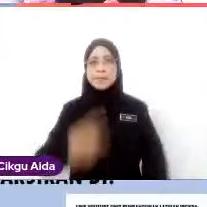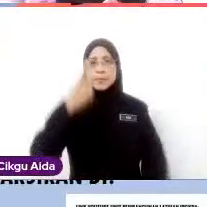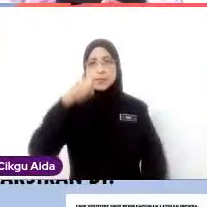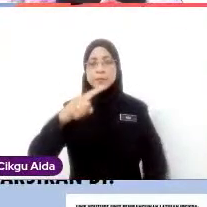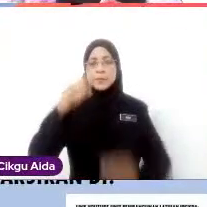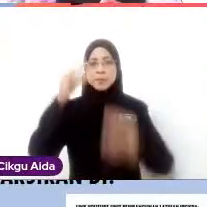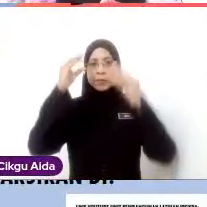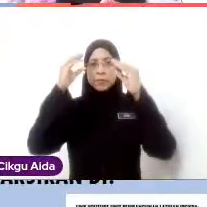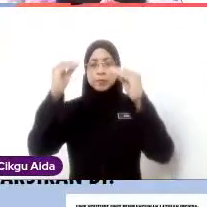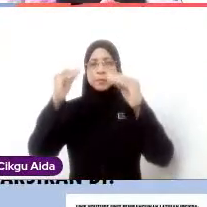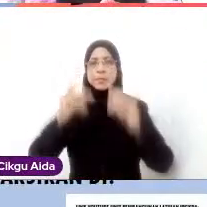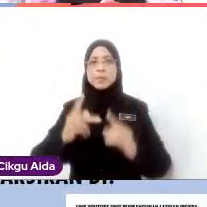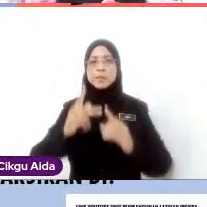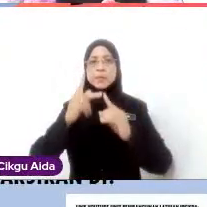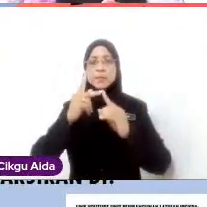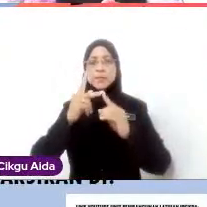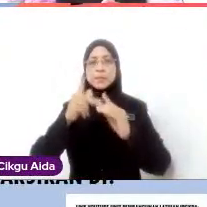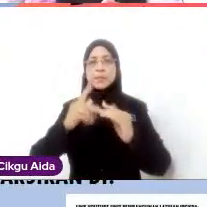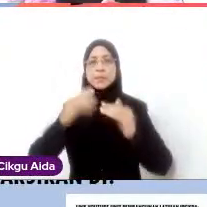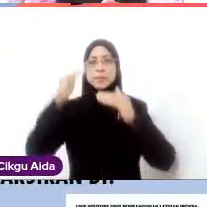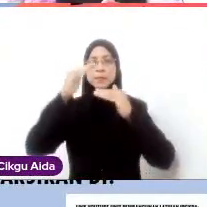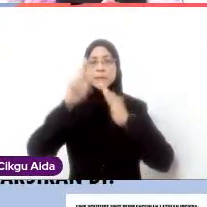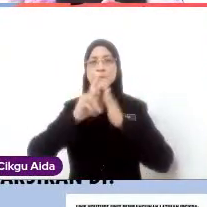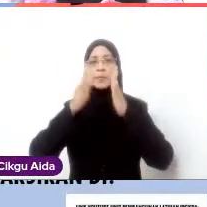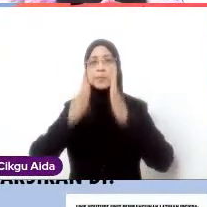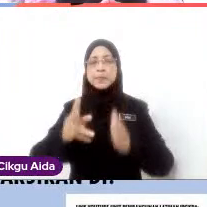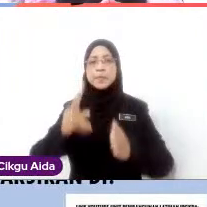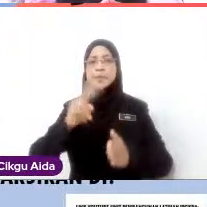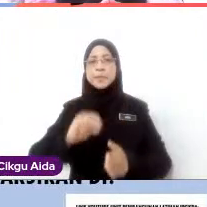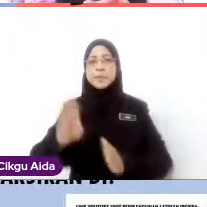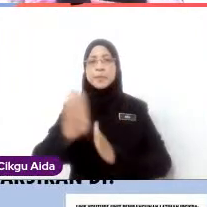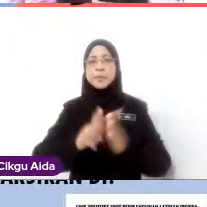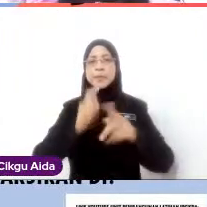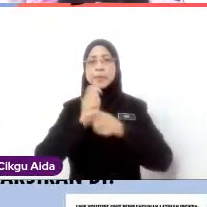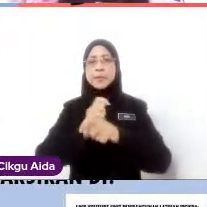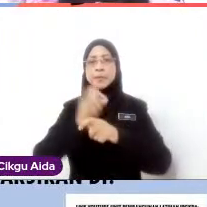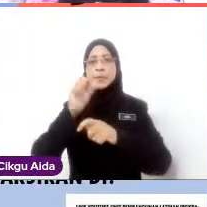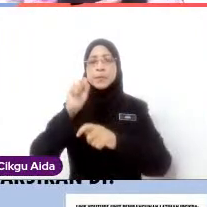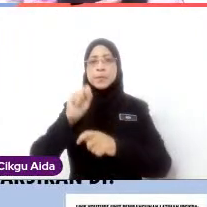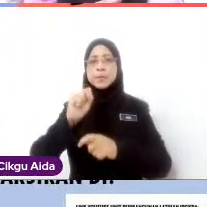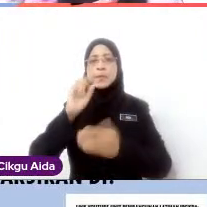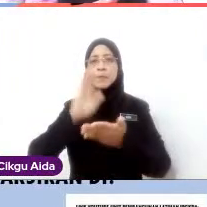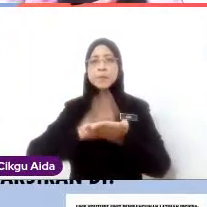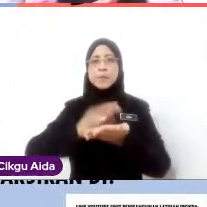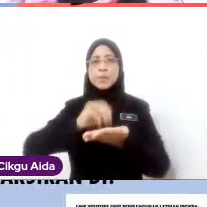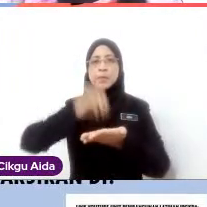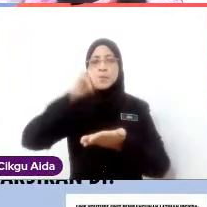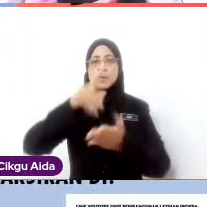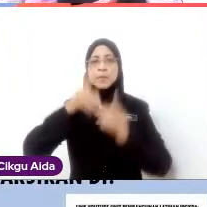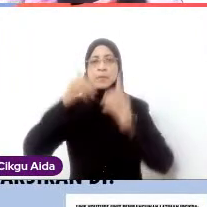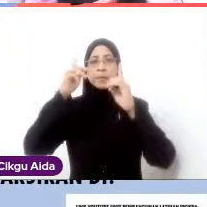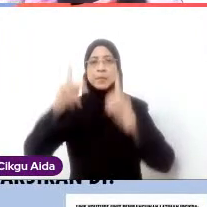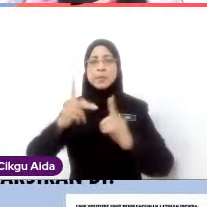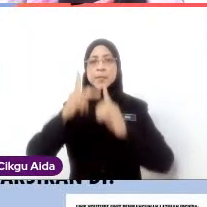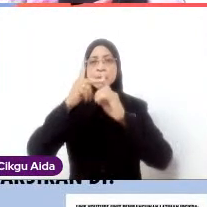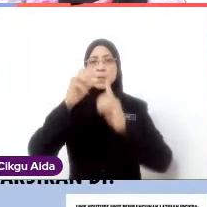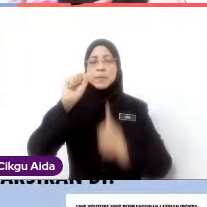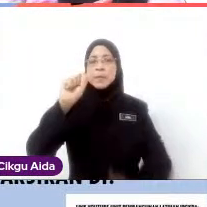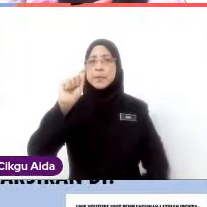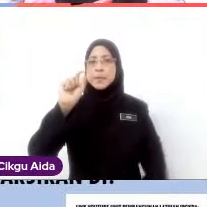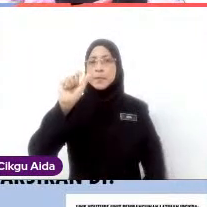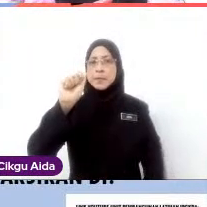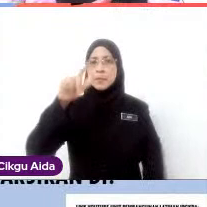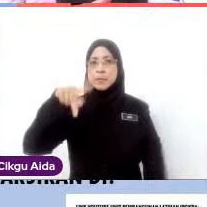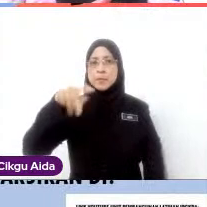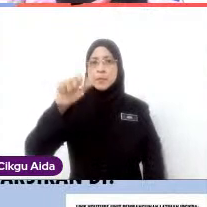khas peringkat kebangsaan yang bertugas di SMK Pendidikan Khas Setapak. Beliau telah